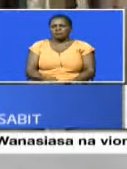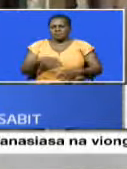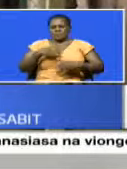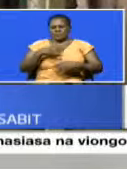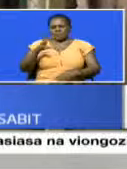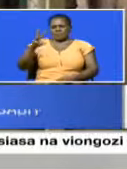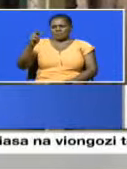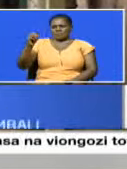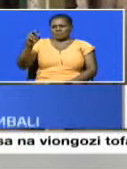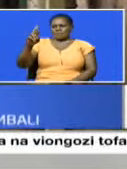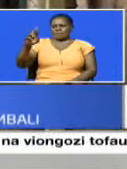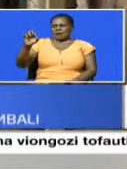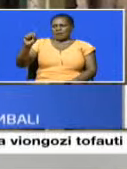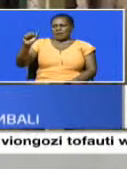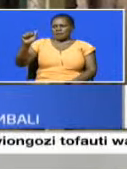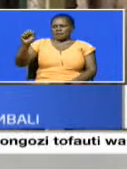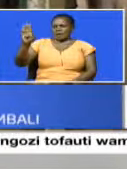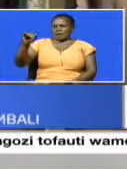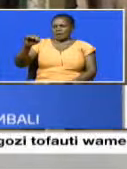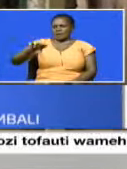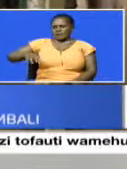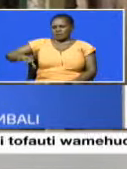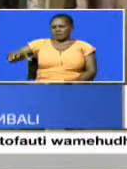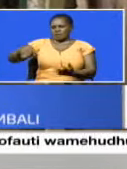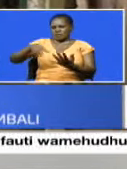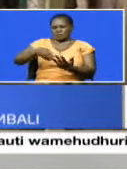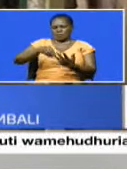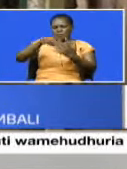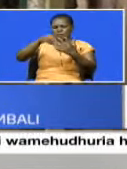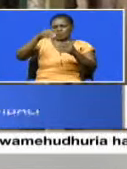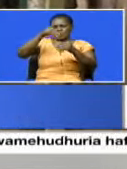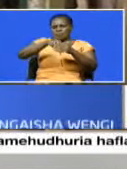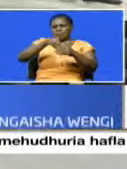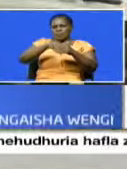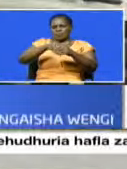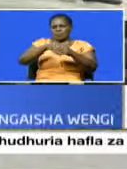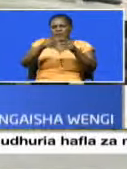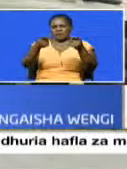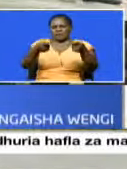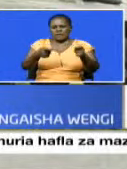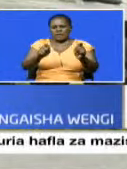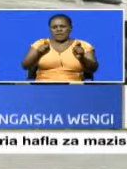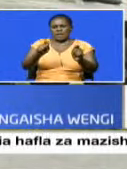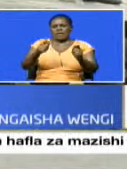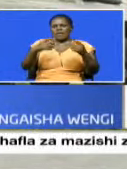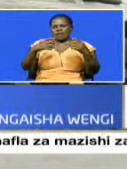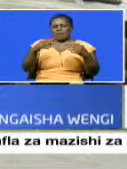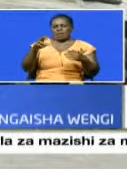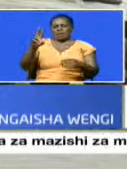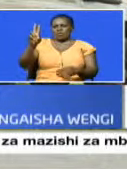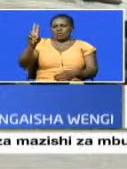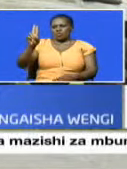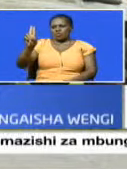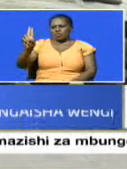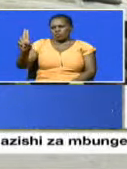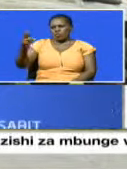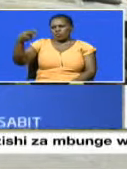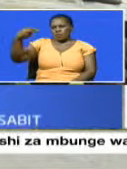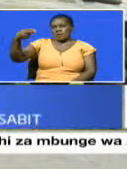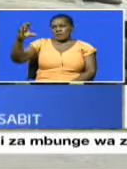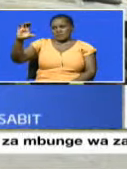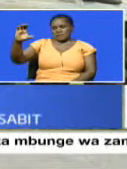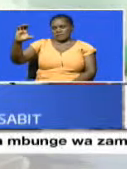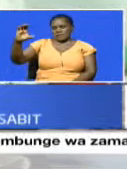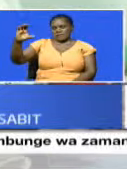Marsabit ni miongoni mwa kaunti zilizotauliwa na kuorodheshwa kwa ajili ya majaribio ya mpango wa afya kwa wote, yani universal